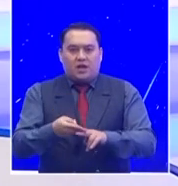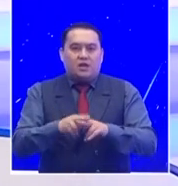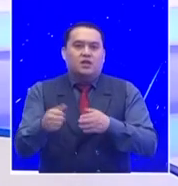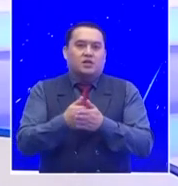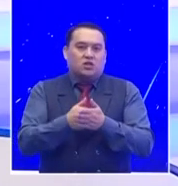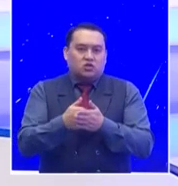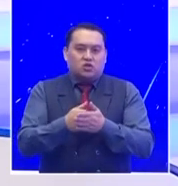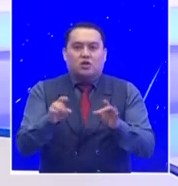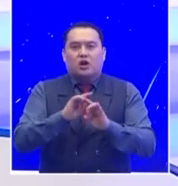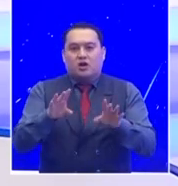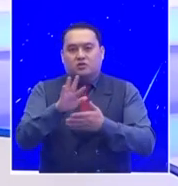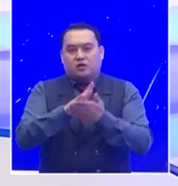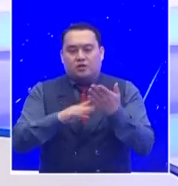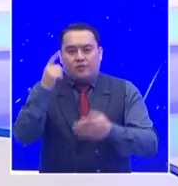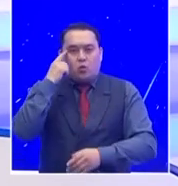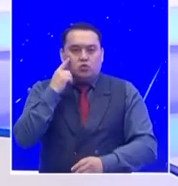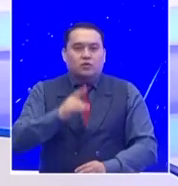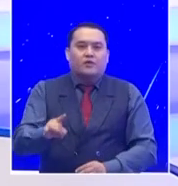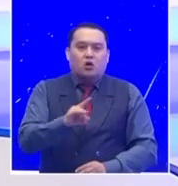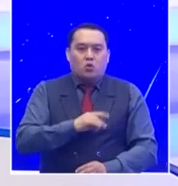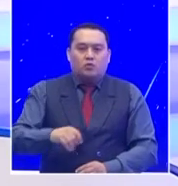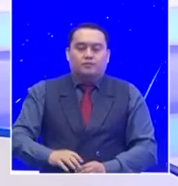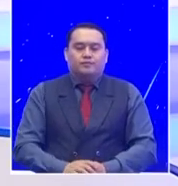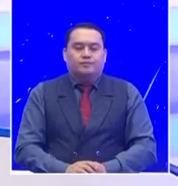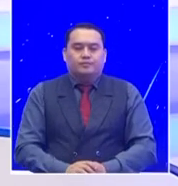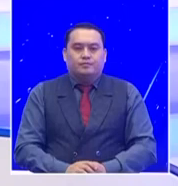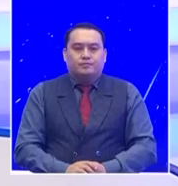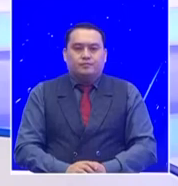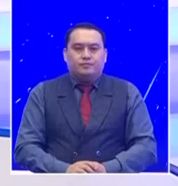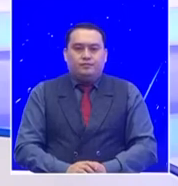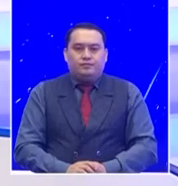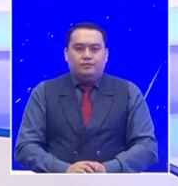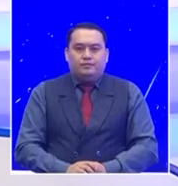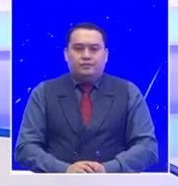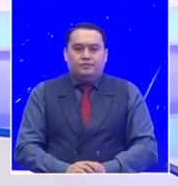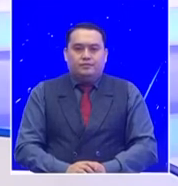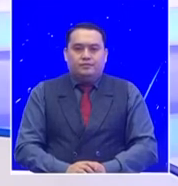тенге. О достижениях в других отраслях Коксулского района узнаем из материалов сюжета.